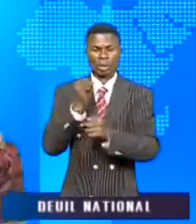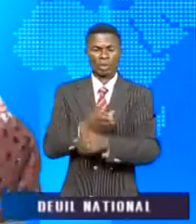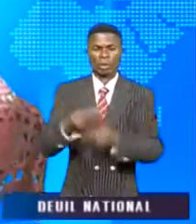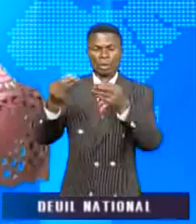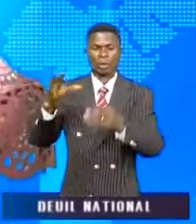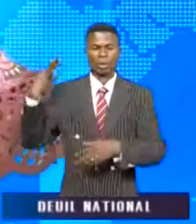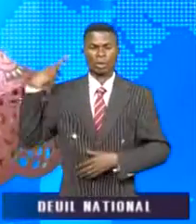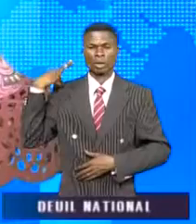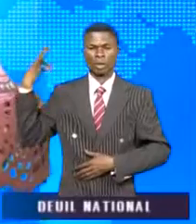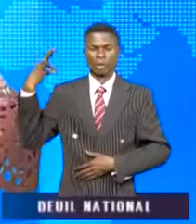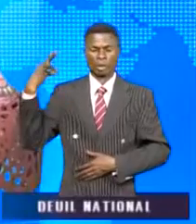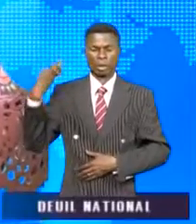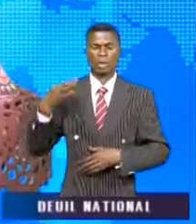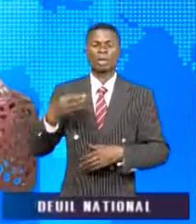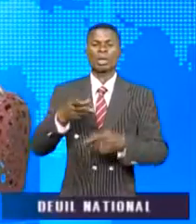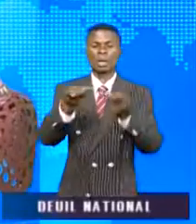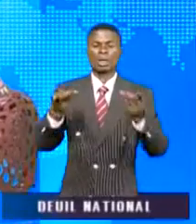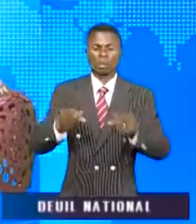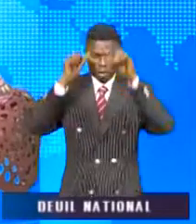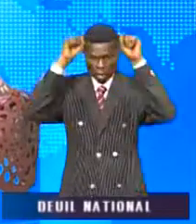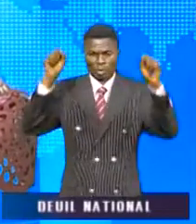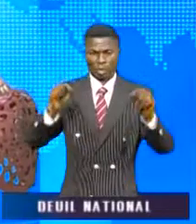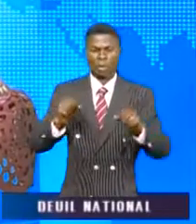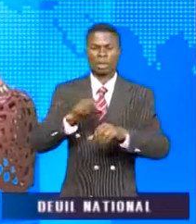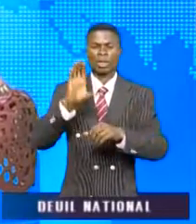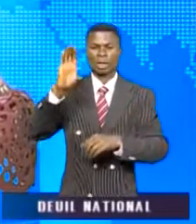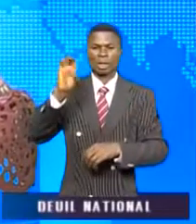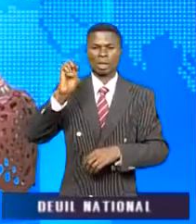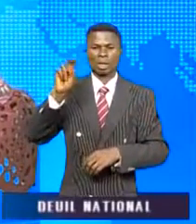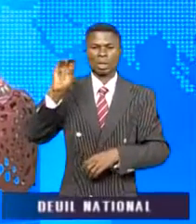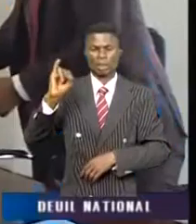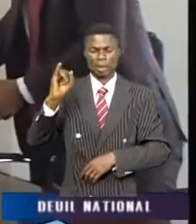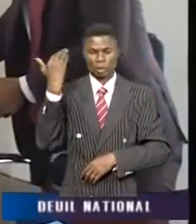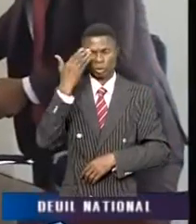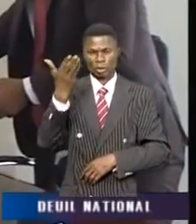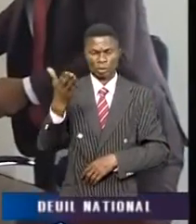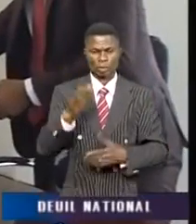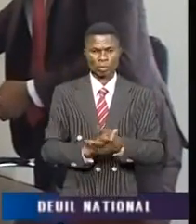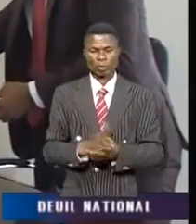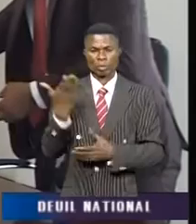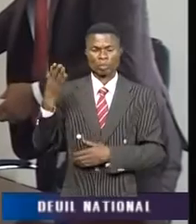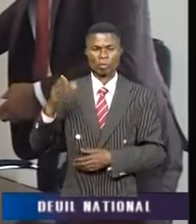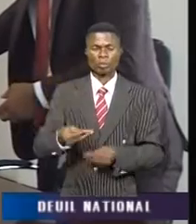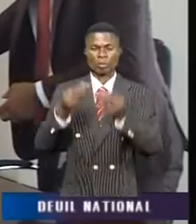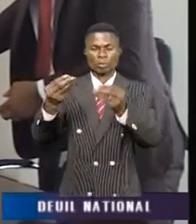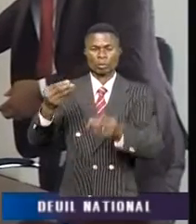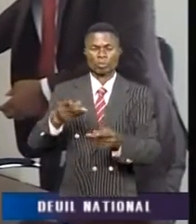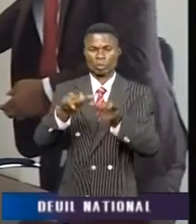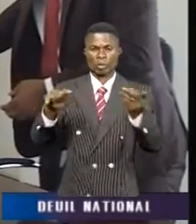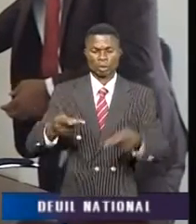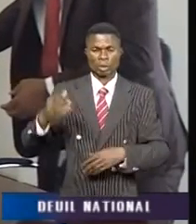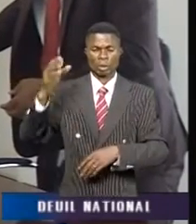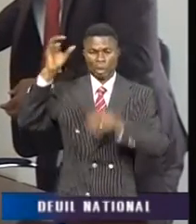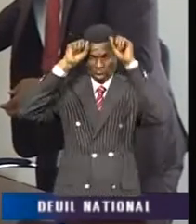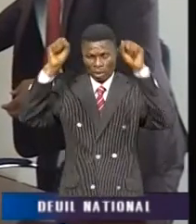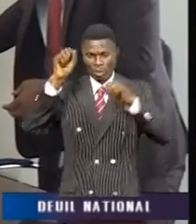candidatures pour le poste du président de la CENI. Les détails avec Luxon Kabbalah. appel à la candidature au poste du président de la